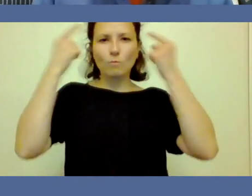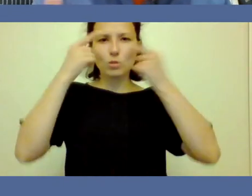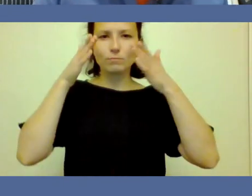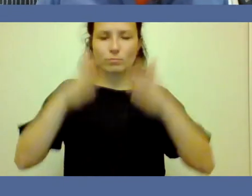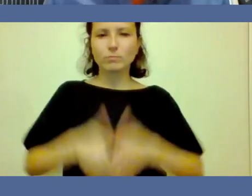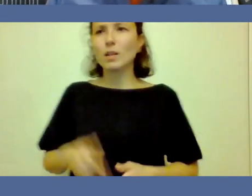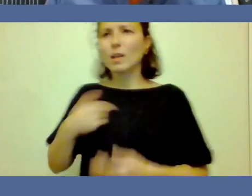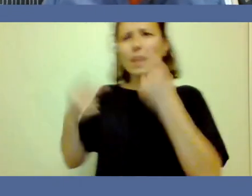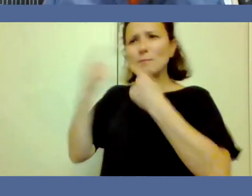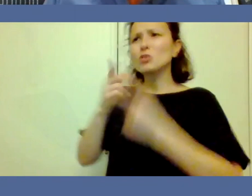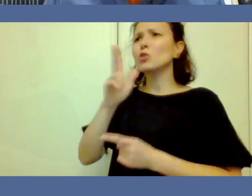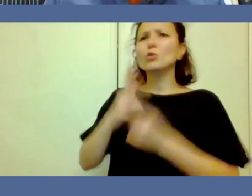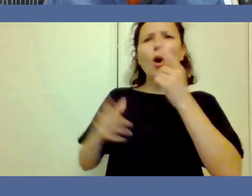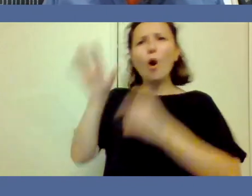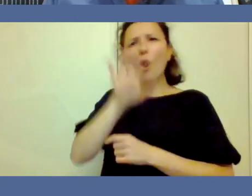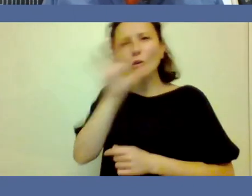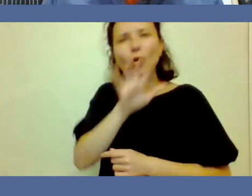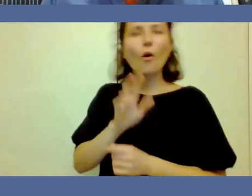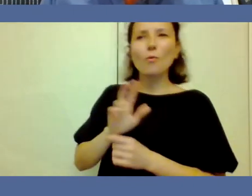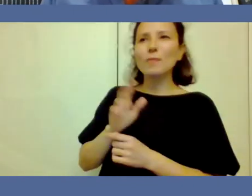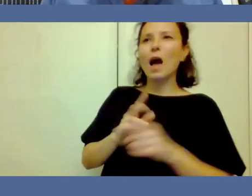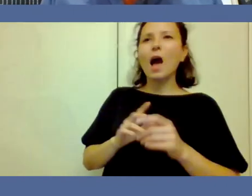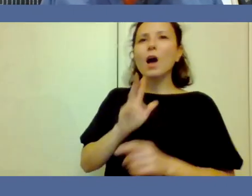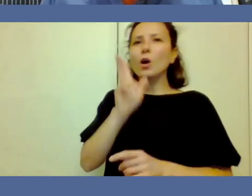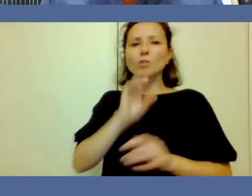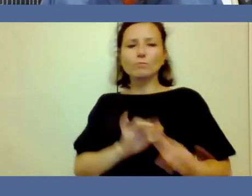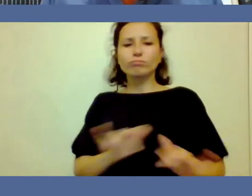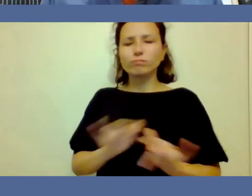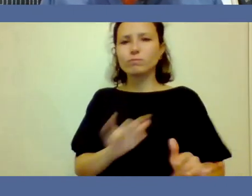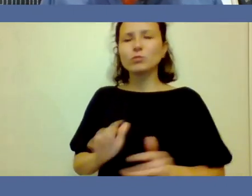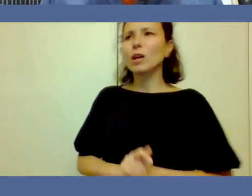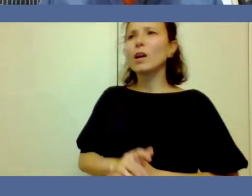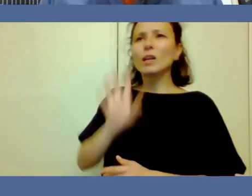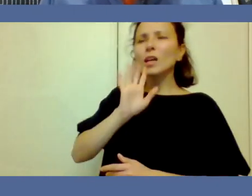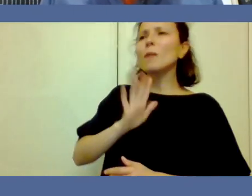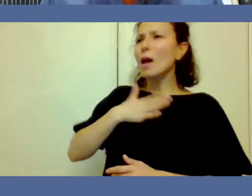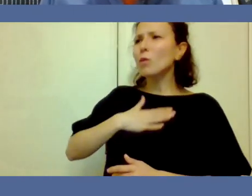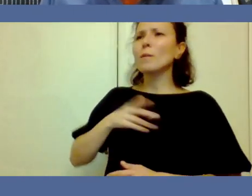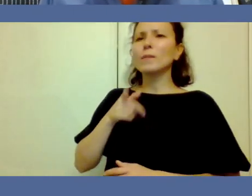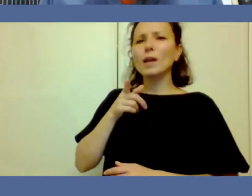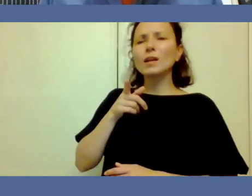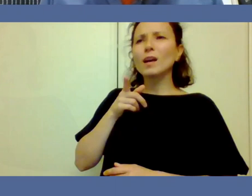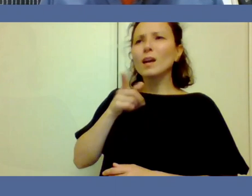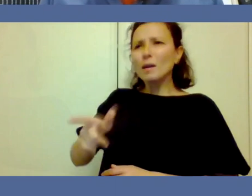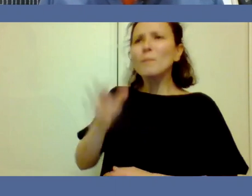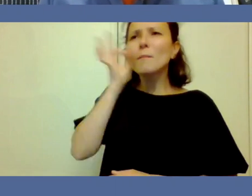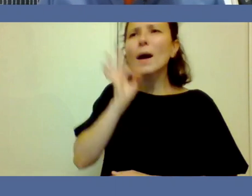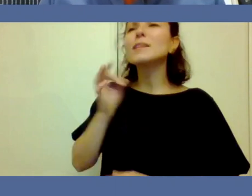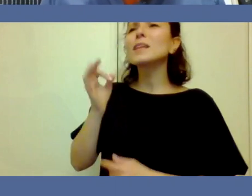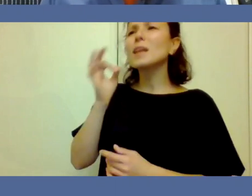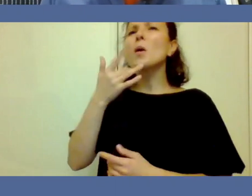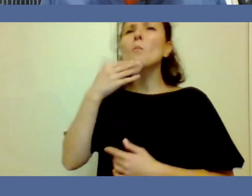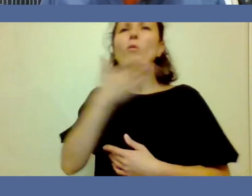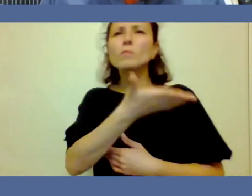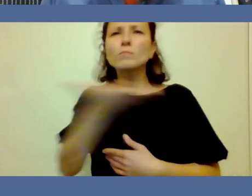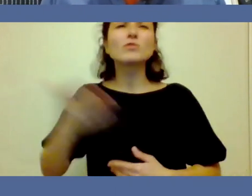nas oglądają, którzy do nas napisali i oni chyba lubią, jak pani do nich mówi, kochani wariaci, moi czytelnicy